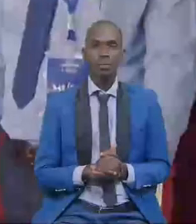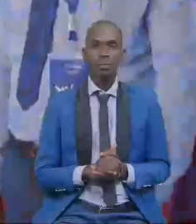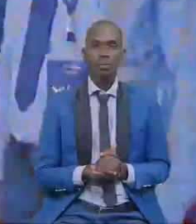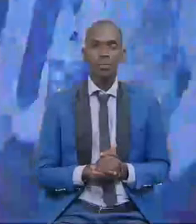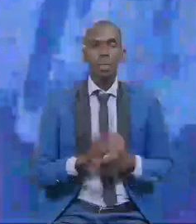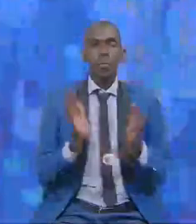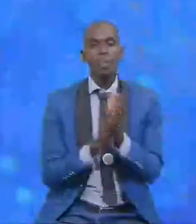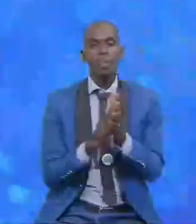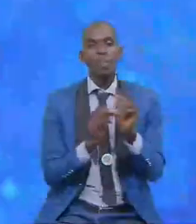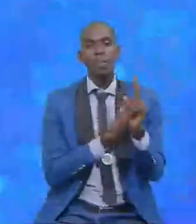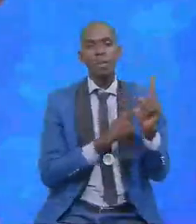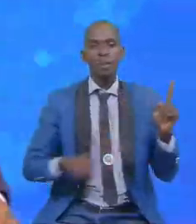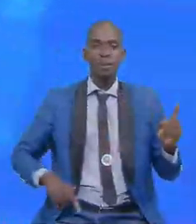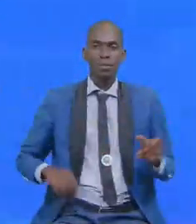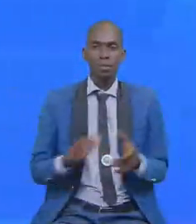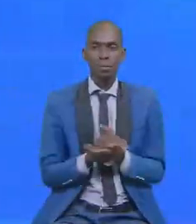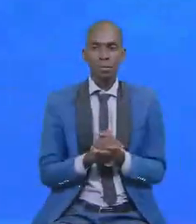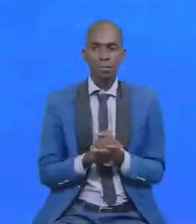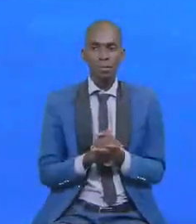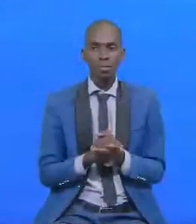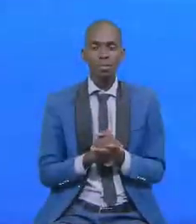Gloire à Dieu.